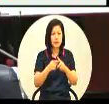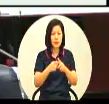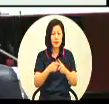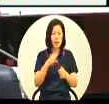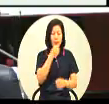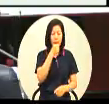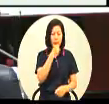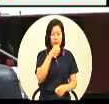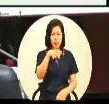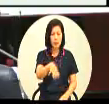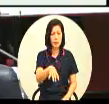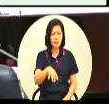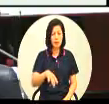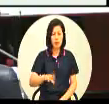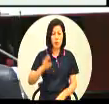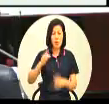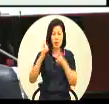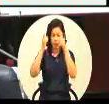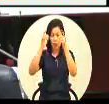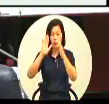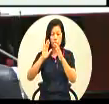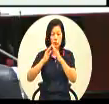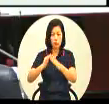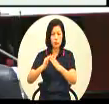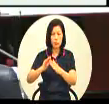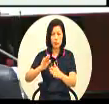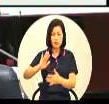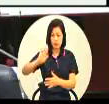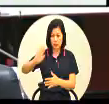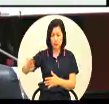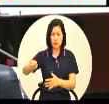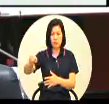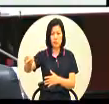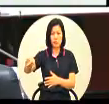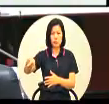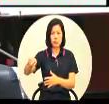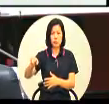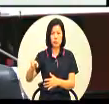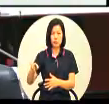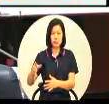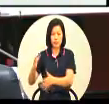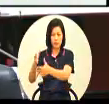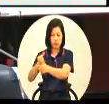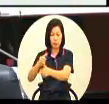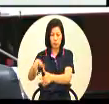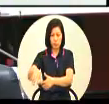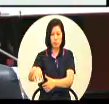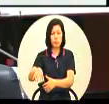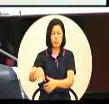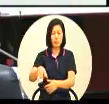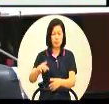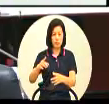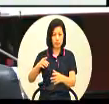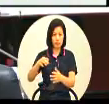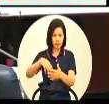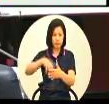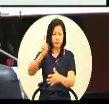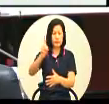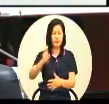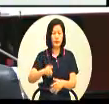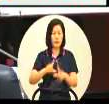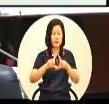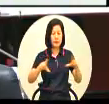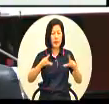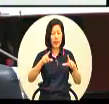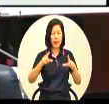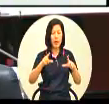们高雄市政府的腹地之一，其实是还有闲置的空间。另外，大觉寺也表示哦，